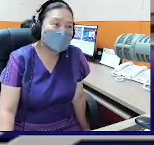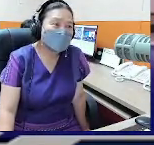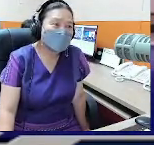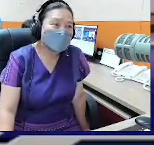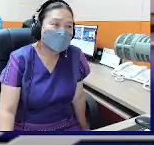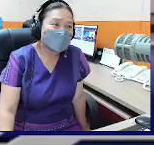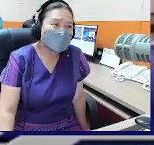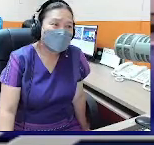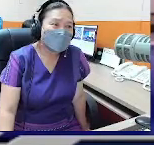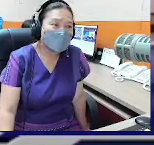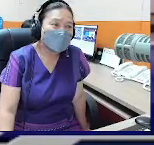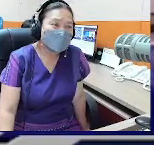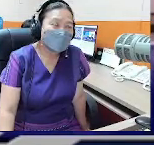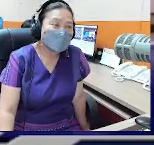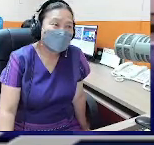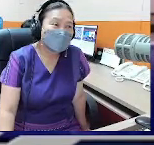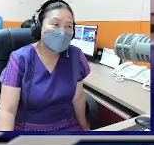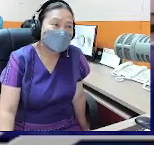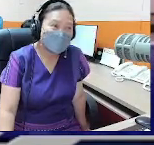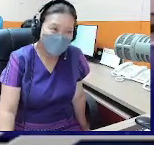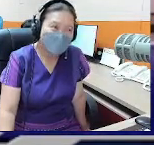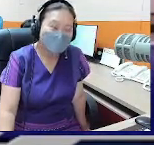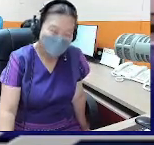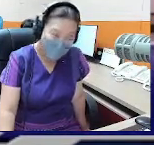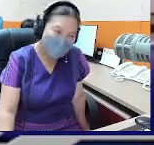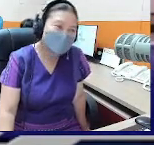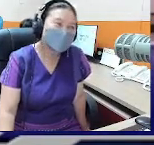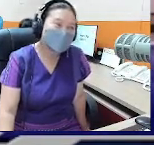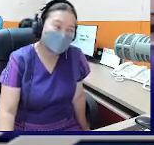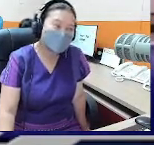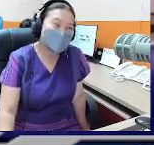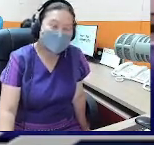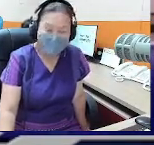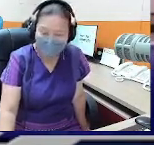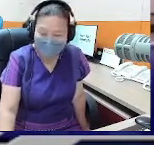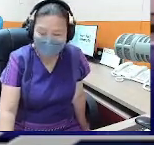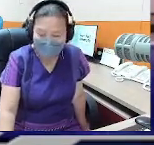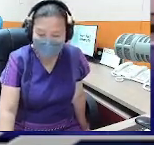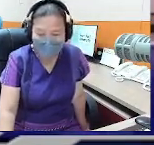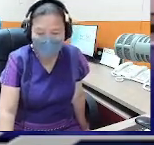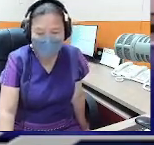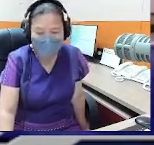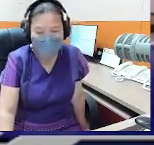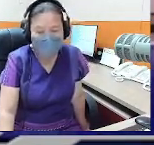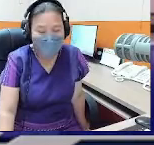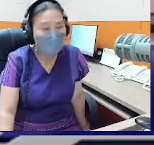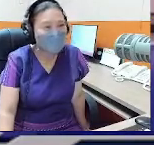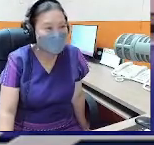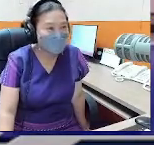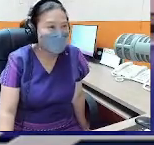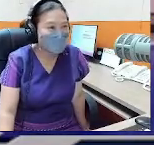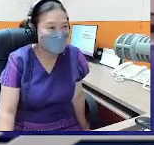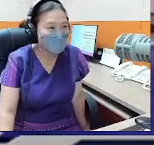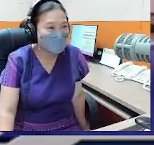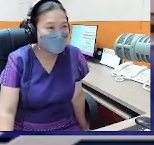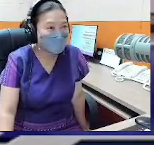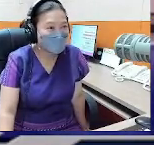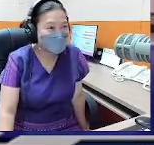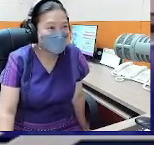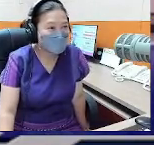ในการเป็นผู้ประกอบการผู้ประกอบธุรกิจหรือว่าอยู่ในสายอาชีพต่างๆอย่างที่เราพูดกันมาเมื่อกี้น้องเนี่ยไม่ตกงานแน่นอนนะคะและอีกหนึ่งอย่าง